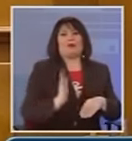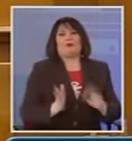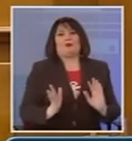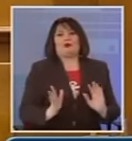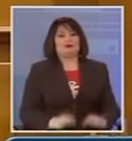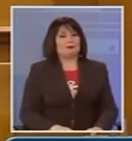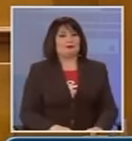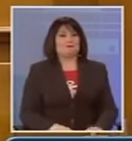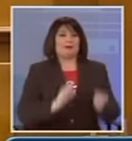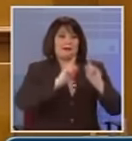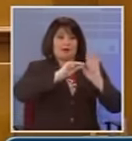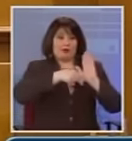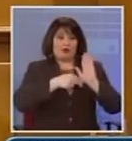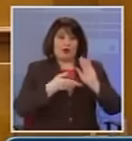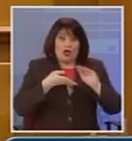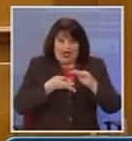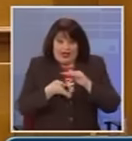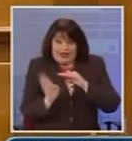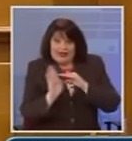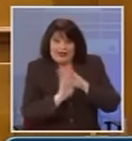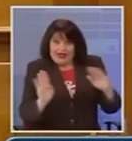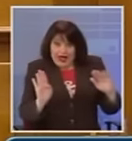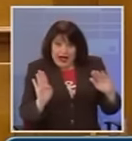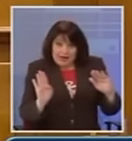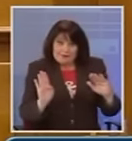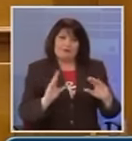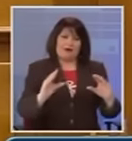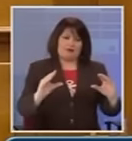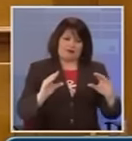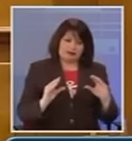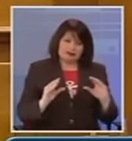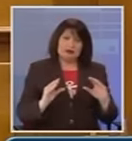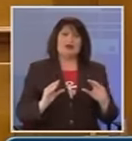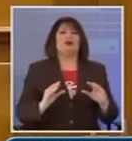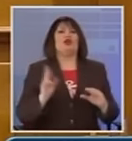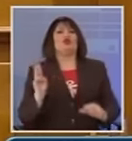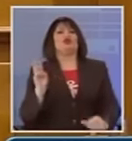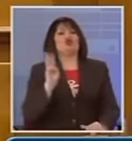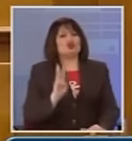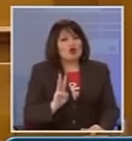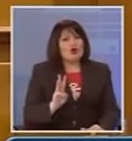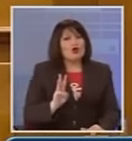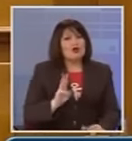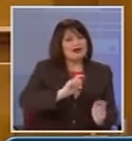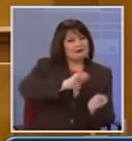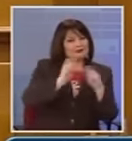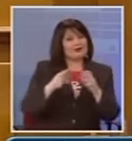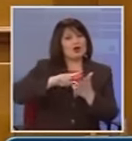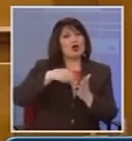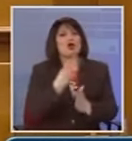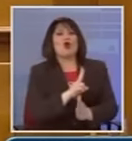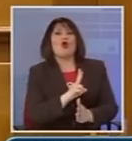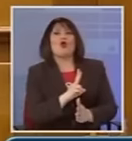την έξοδο από το μνημόνιο που προωθούσαμε και την πιστοληπτική γραμμή που θα παίρναμε και ο ρόλος της Τρόικα τότε θα άλλαζε εντελώς.